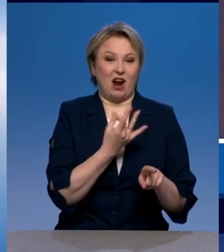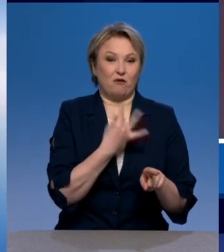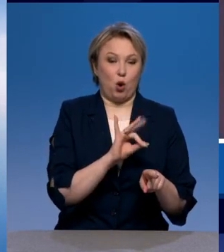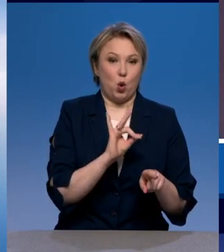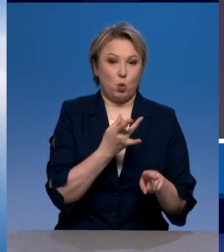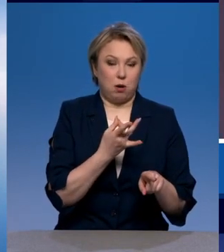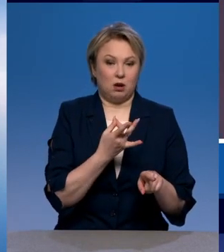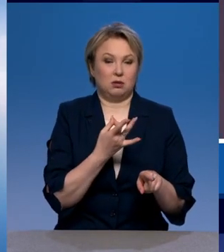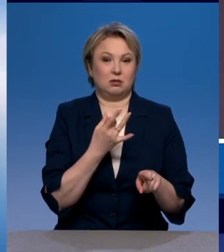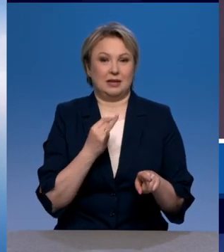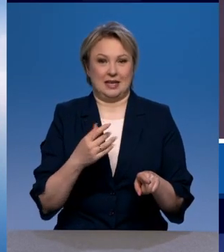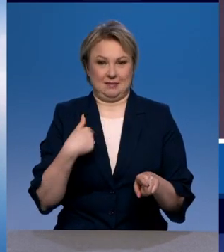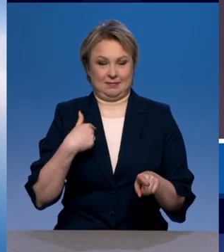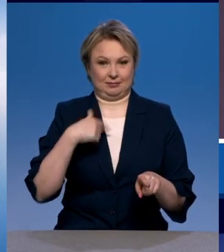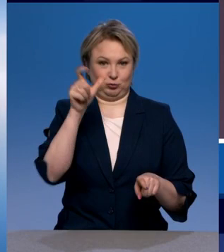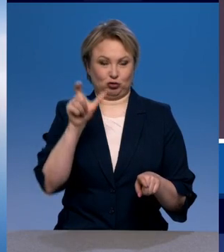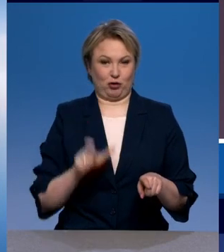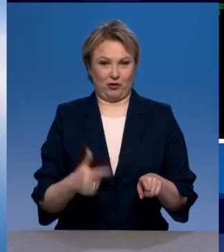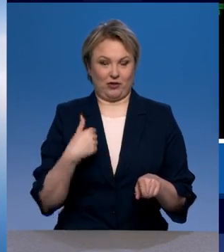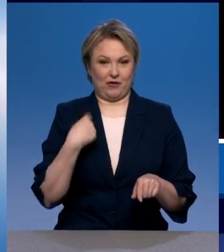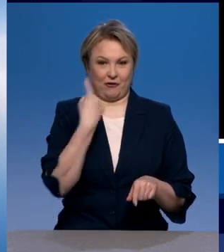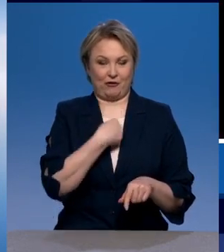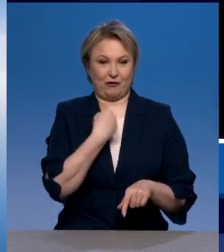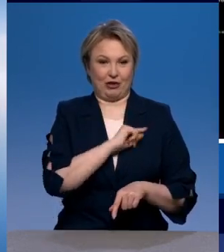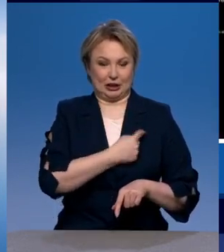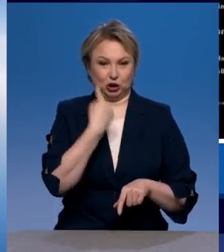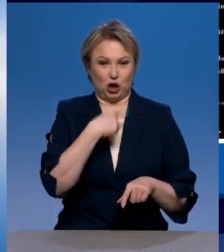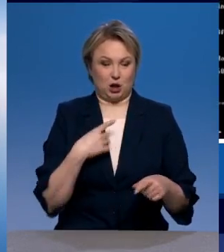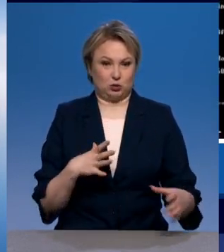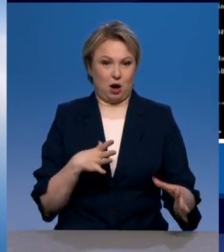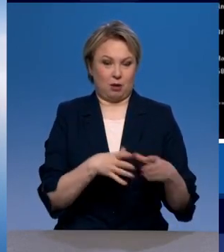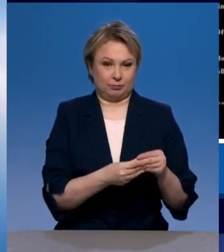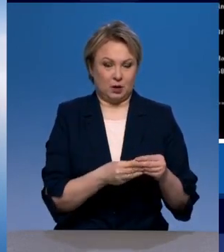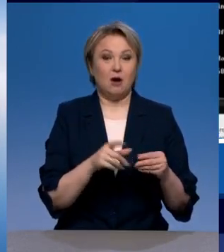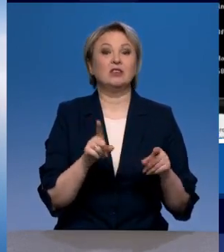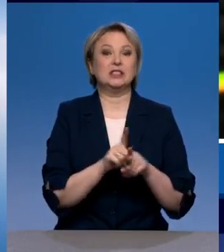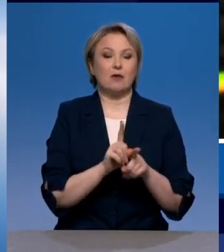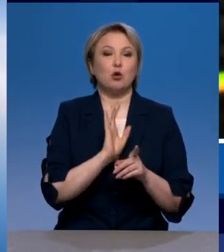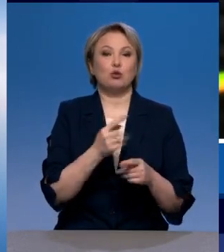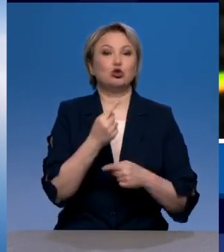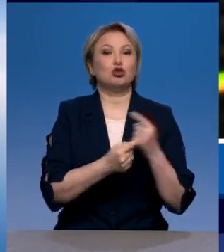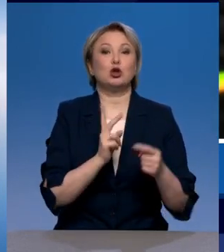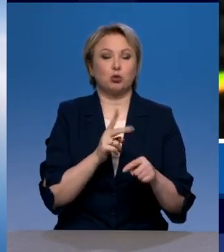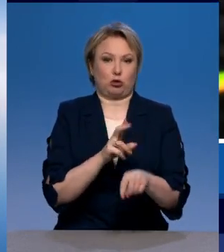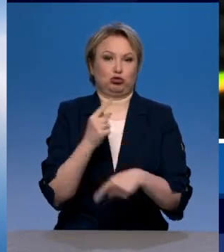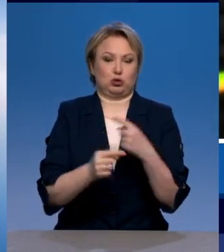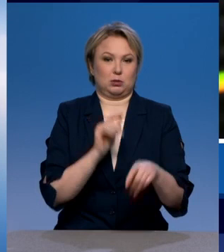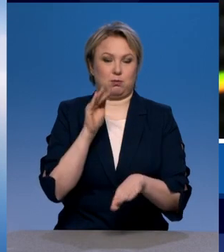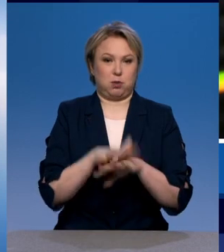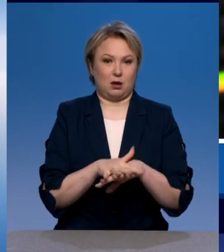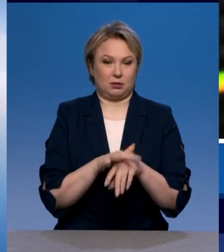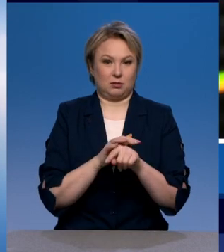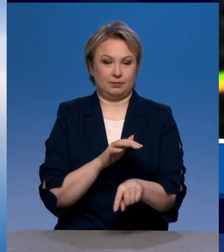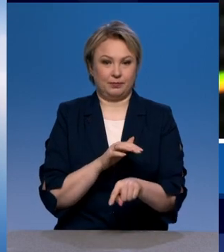как физических, простите, лиц, это будут все равно банки. Поэтому вначале они сильно, банки,